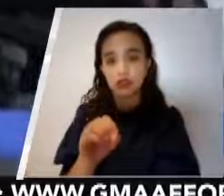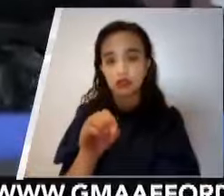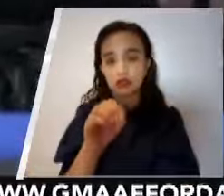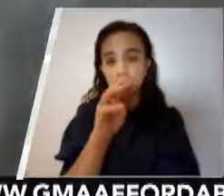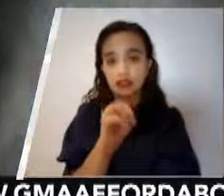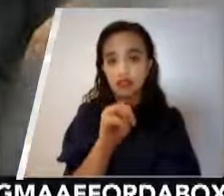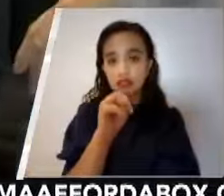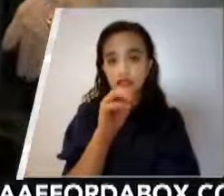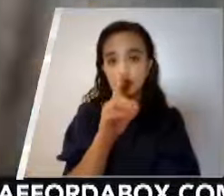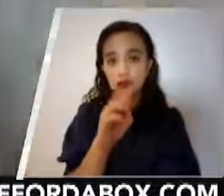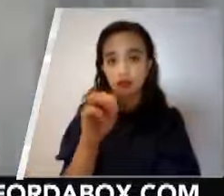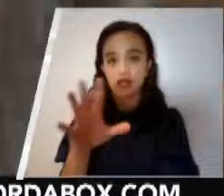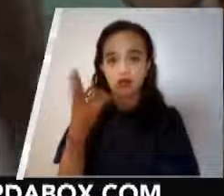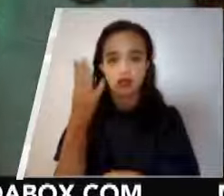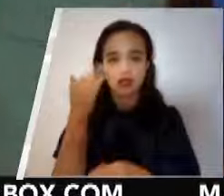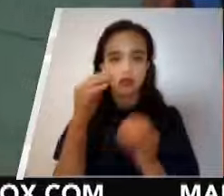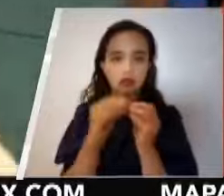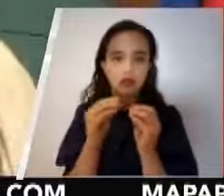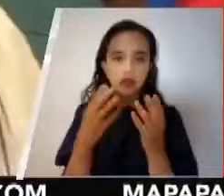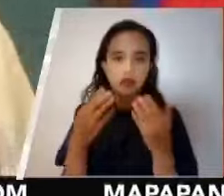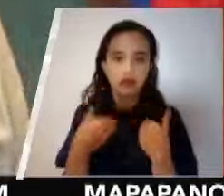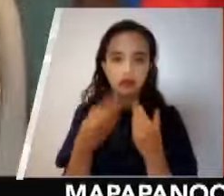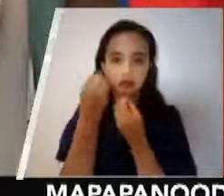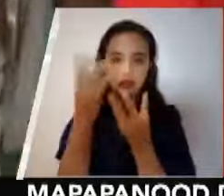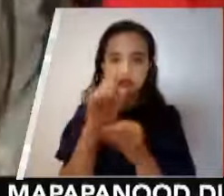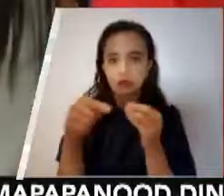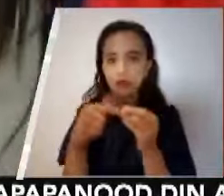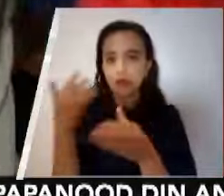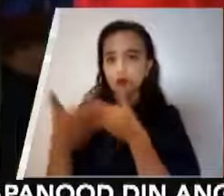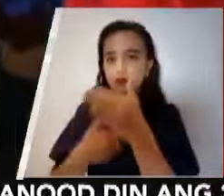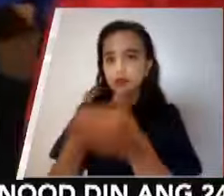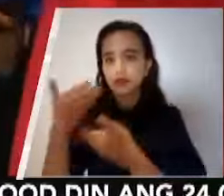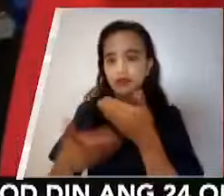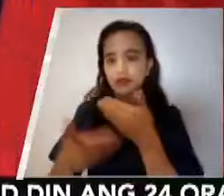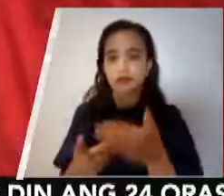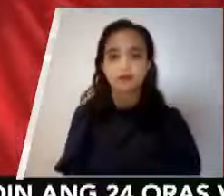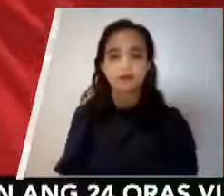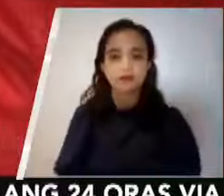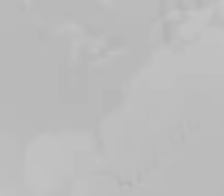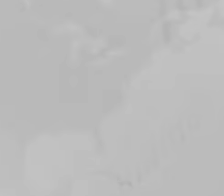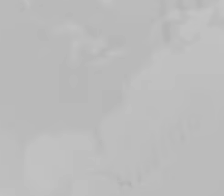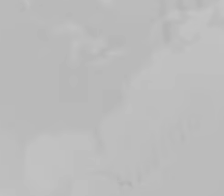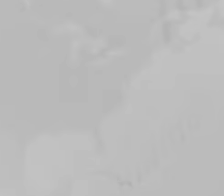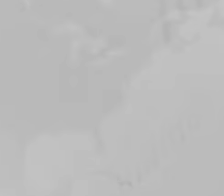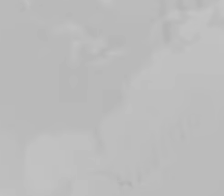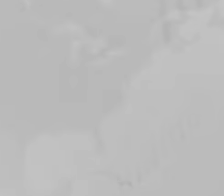sa proseso. Para sa GMA Integrated News, Mariz Umali, nakatutok, 24 oras.